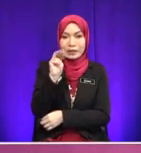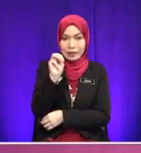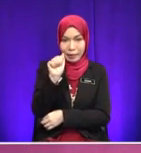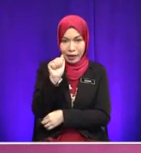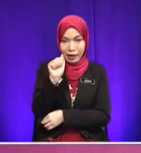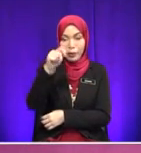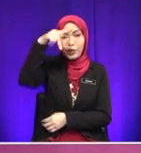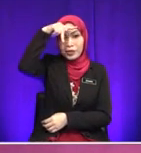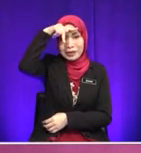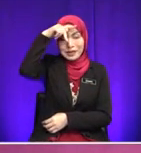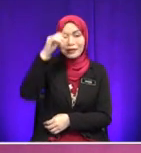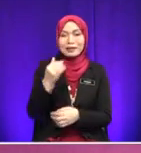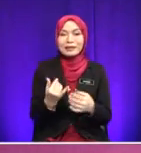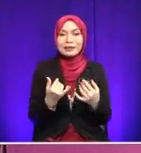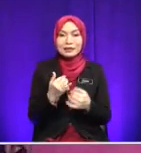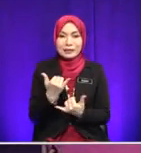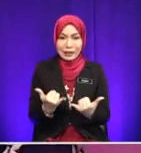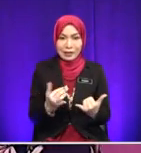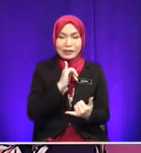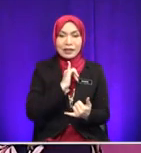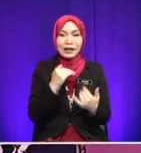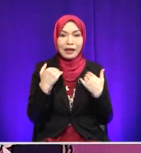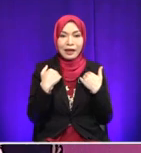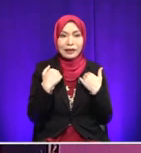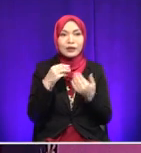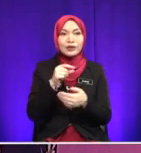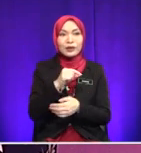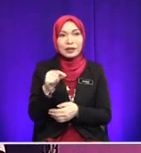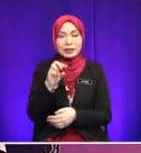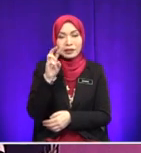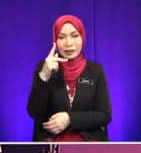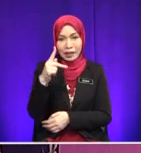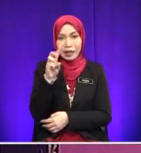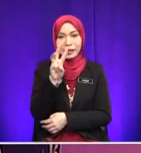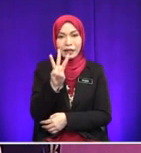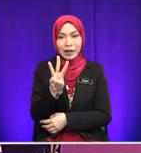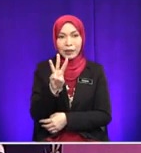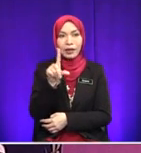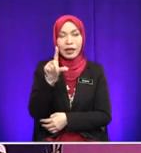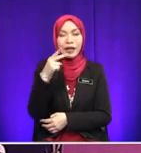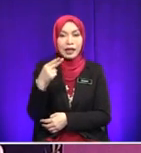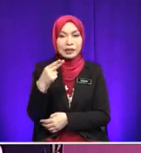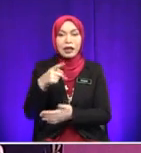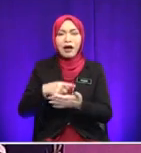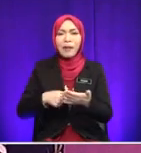iaitu KWLH. Jadi anak-anak murid di luar sana mesti tertanya-tanya apakah